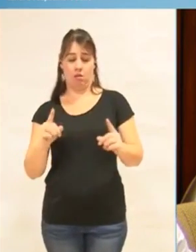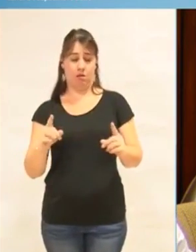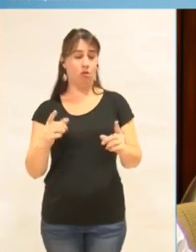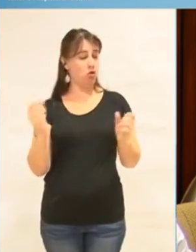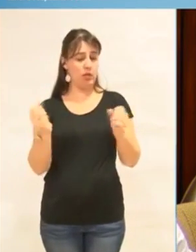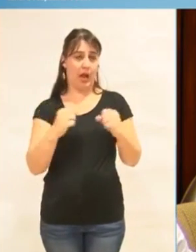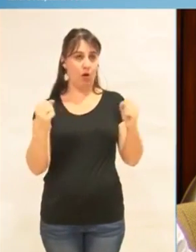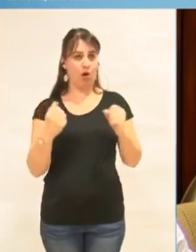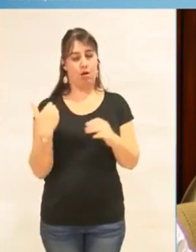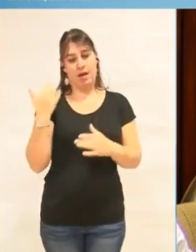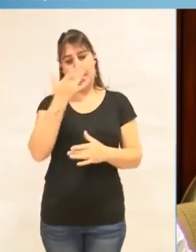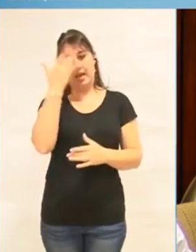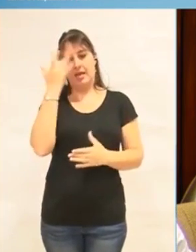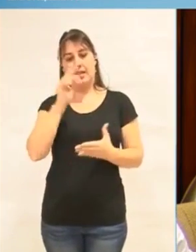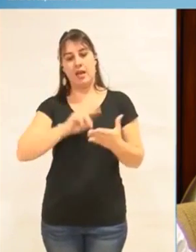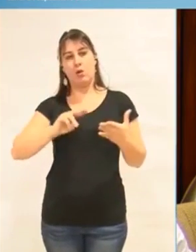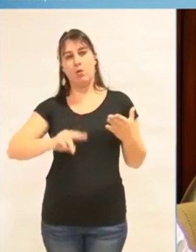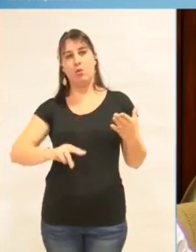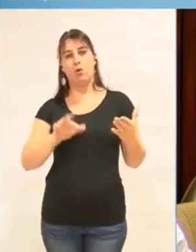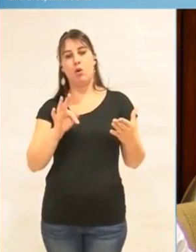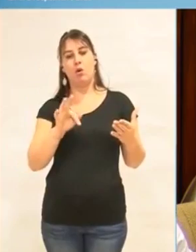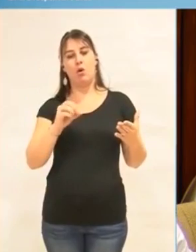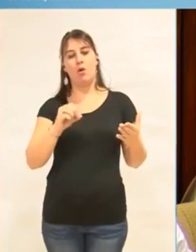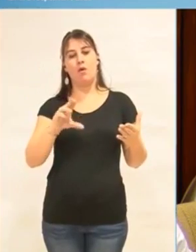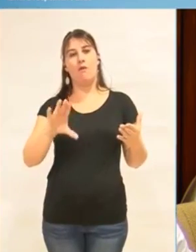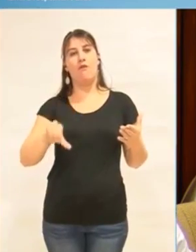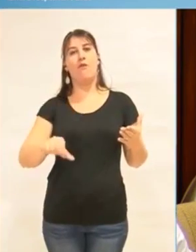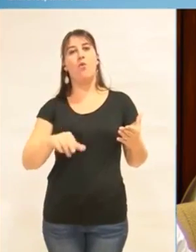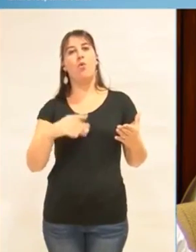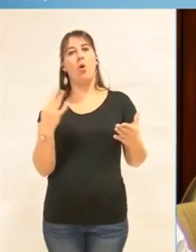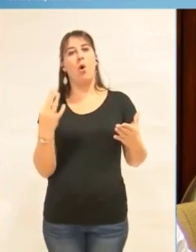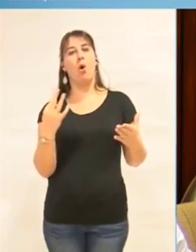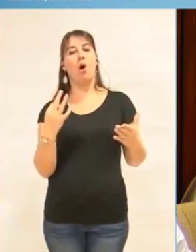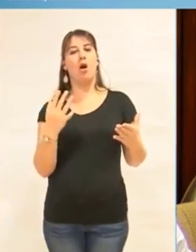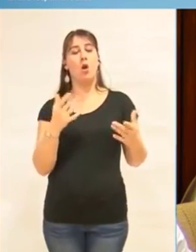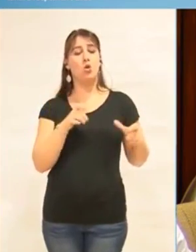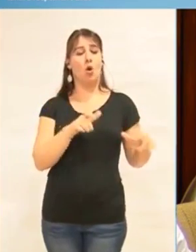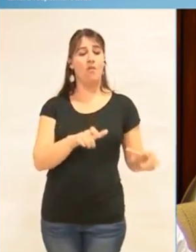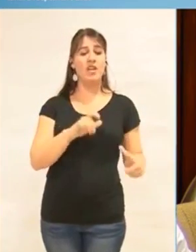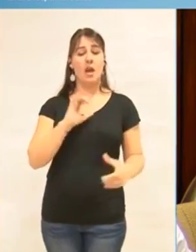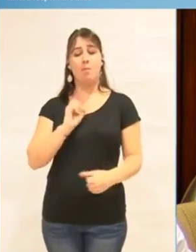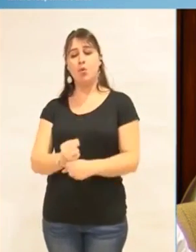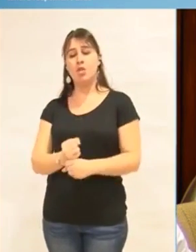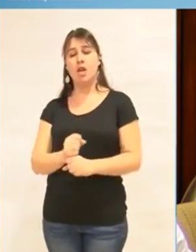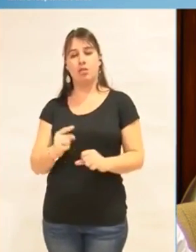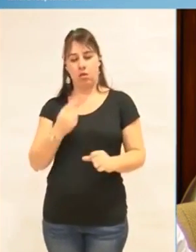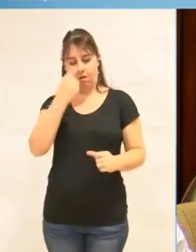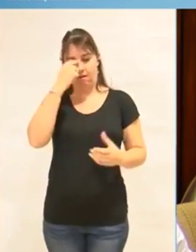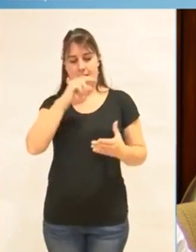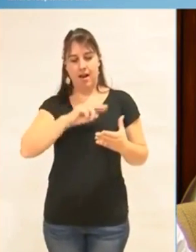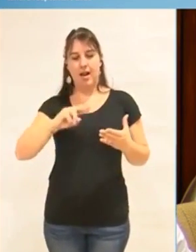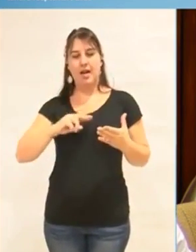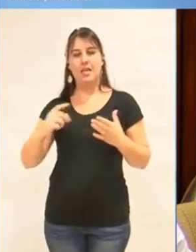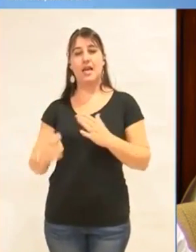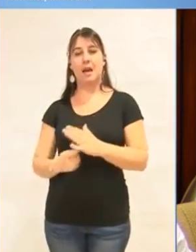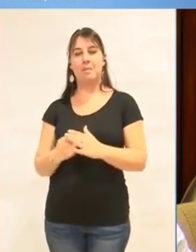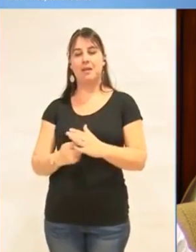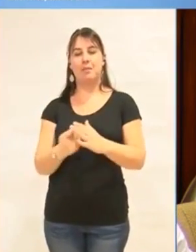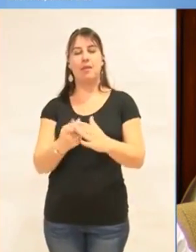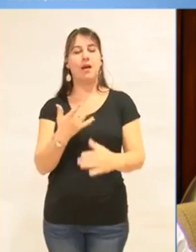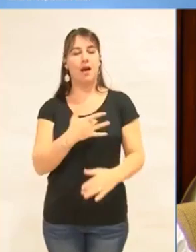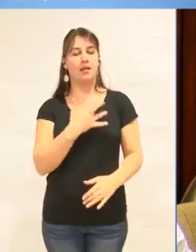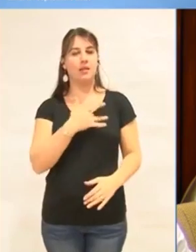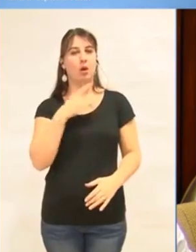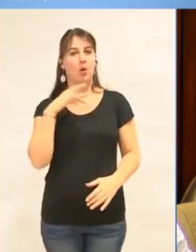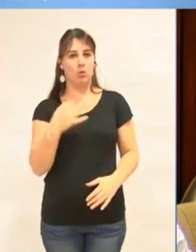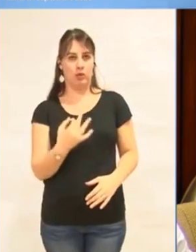été, Surveiller et punir, il faut le relire régulièrement, je n'ai pas oublié, c'est très intéressant, mais nous avons